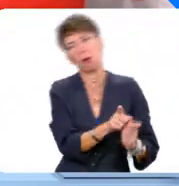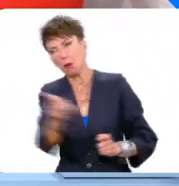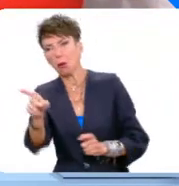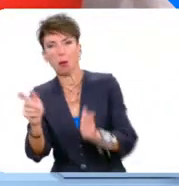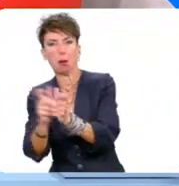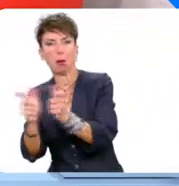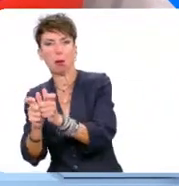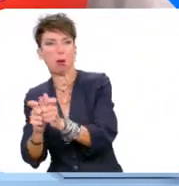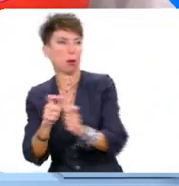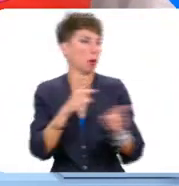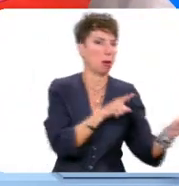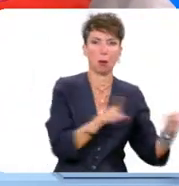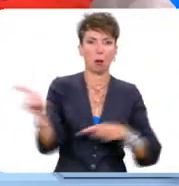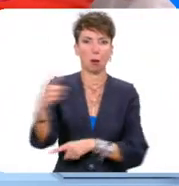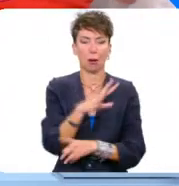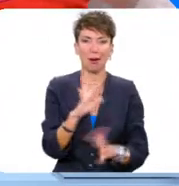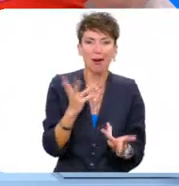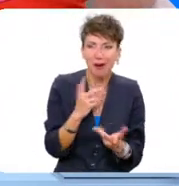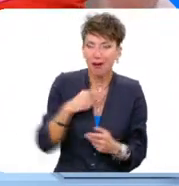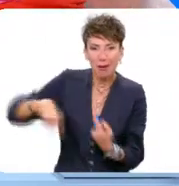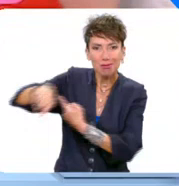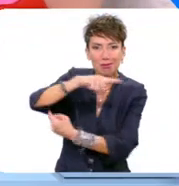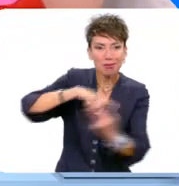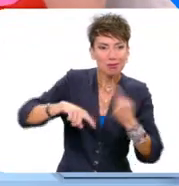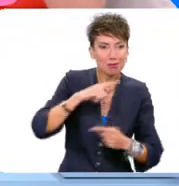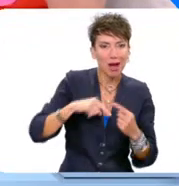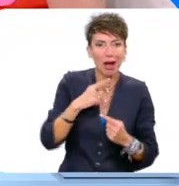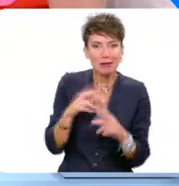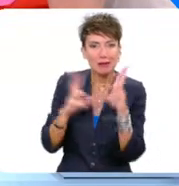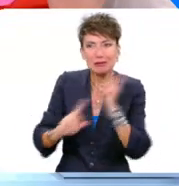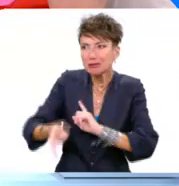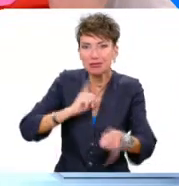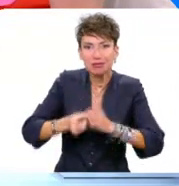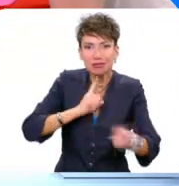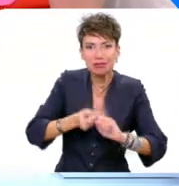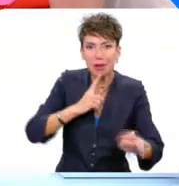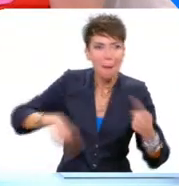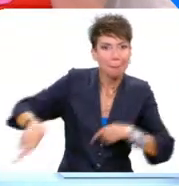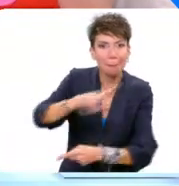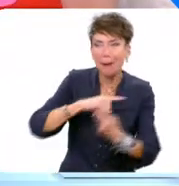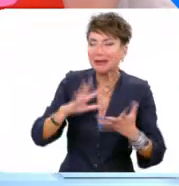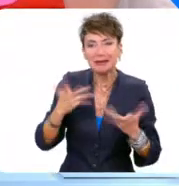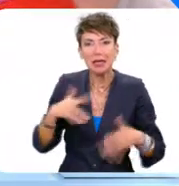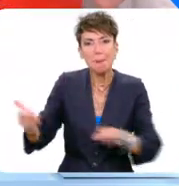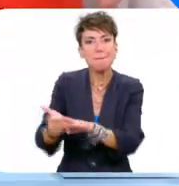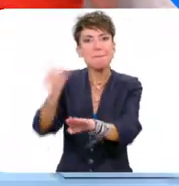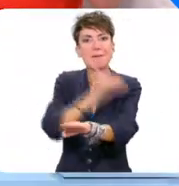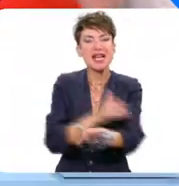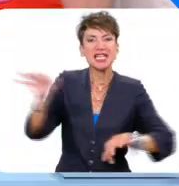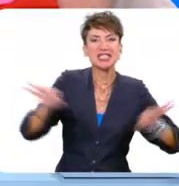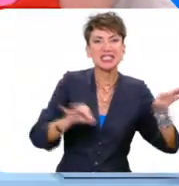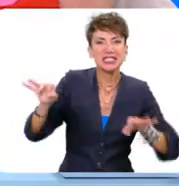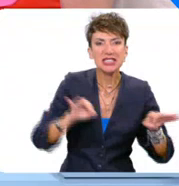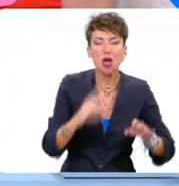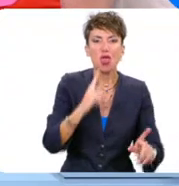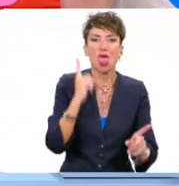κοινοτάρχης ο δήμαρχος στην περιφέρεια και γίνονται επί τόπου συνεννόησης υπάρχει κάποιο σχέδιο αντιπλημμυρικής προστασίας που